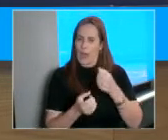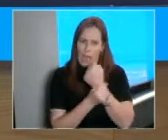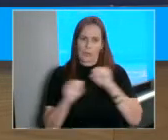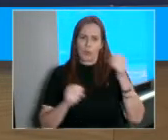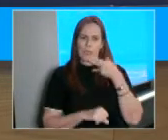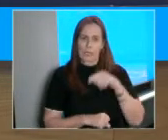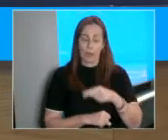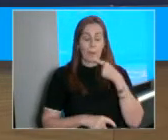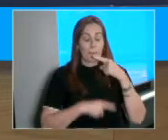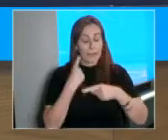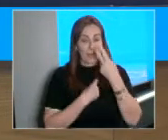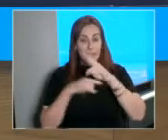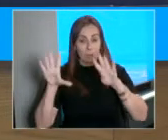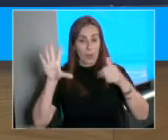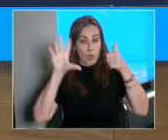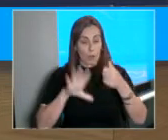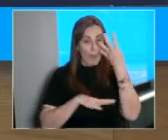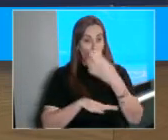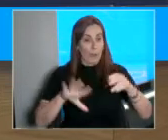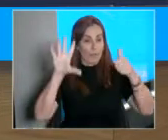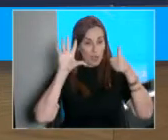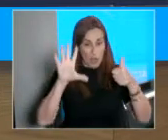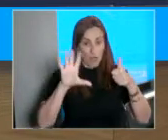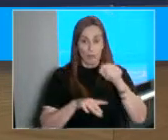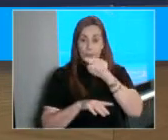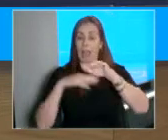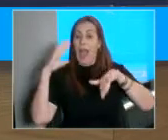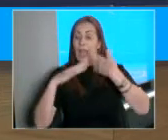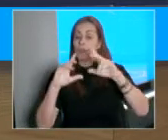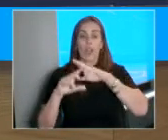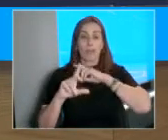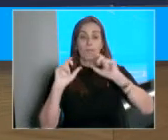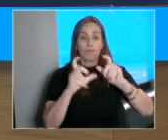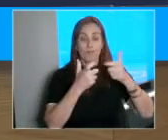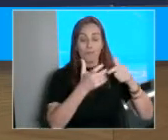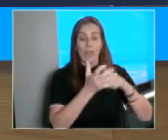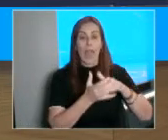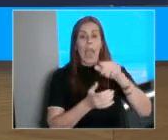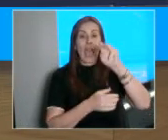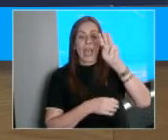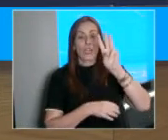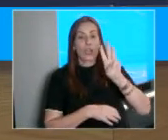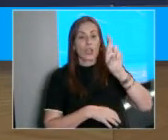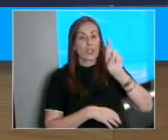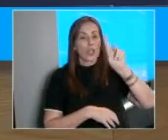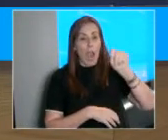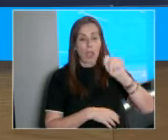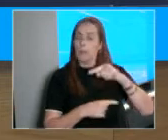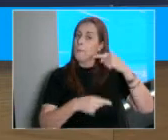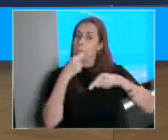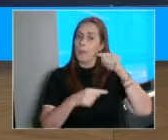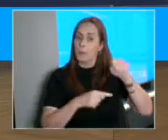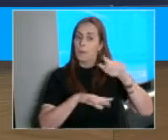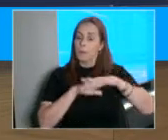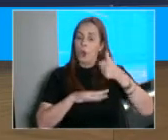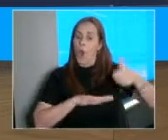העצמאות. ב-29 ביוני 1946, לאחר שעצרו הבריטים את משה שרת בשבת השחורה, מילא את מקומו